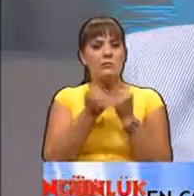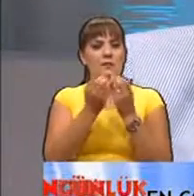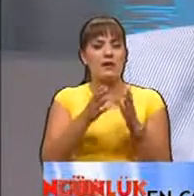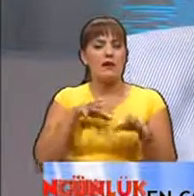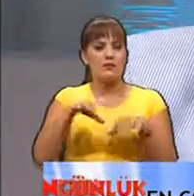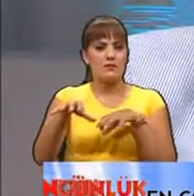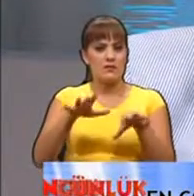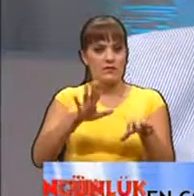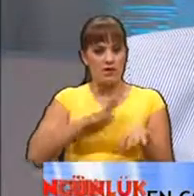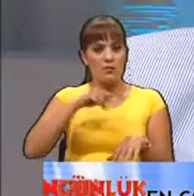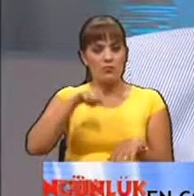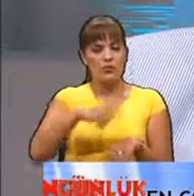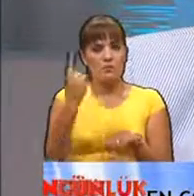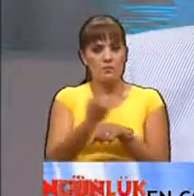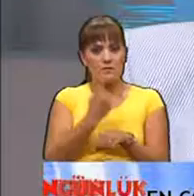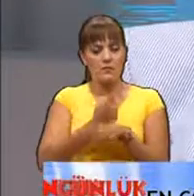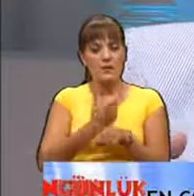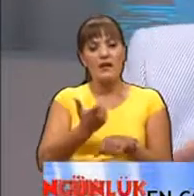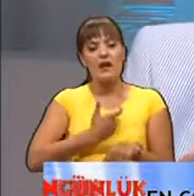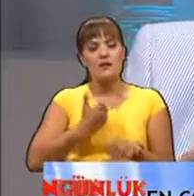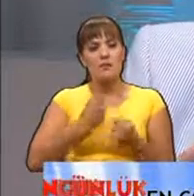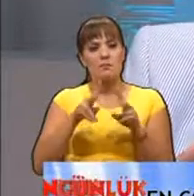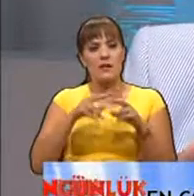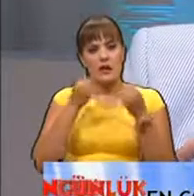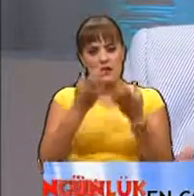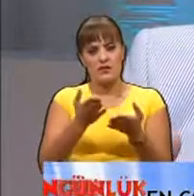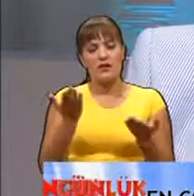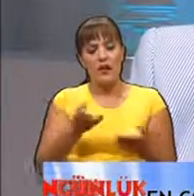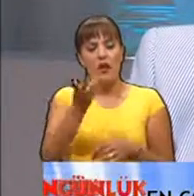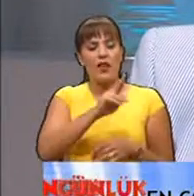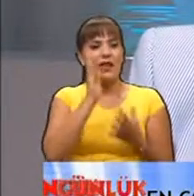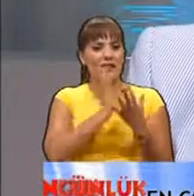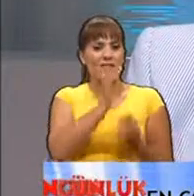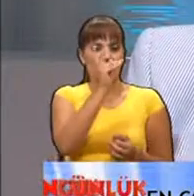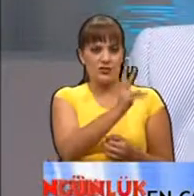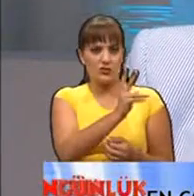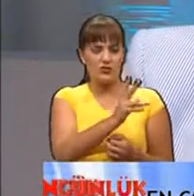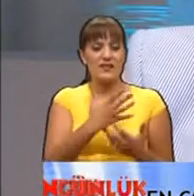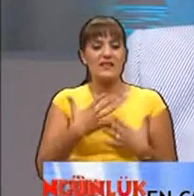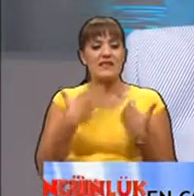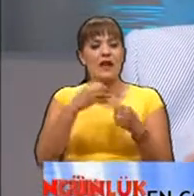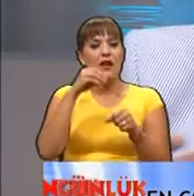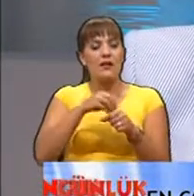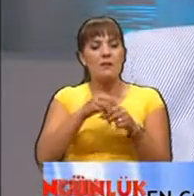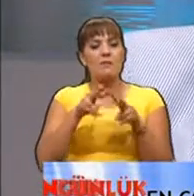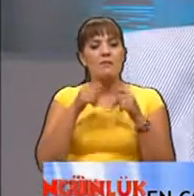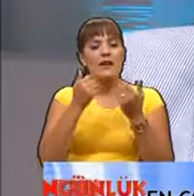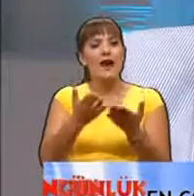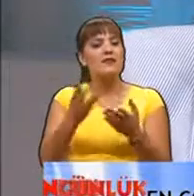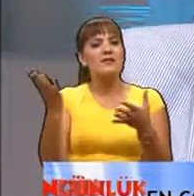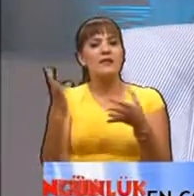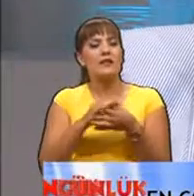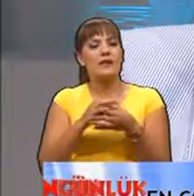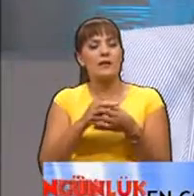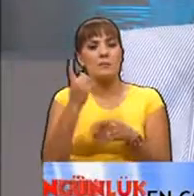vardır. Bunlardan birisi yasal mirasçılık. Evet. Yani ölen kişi sağlığında mirasıyla